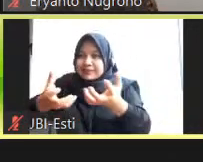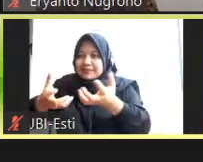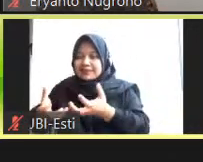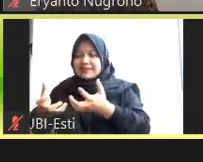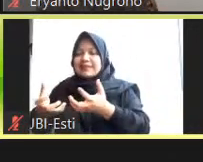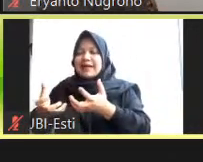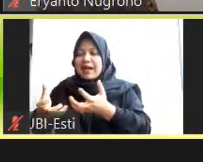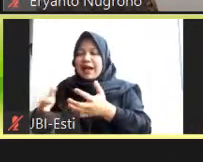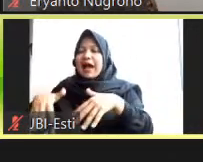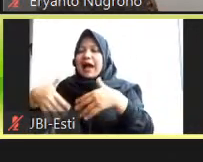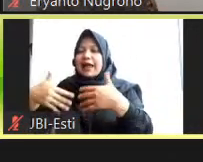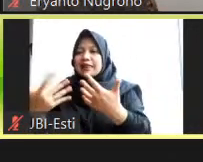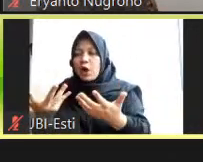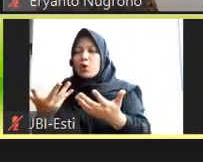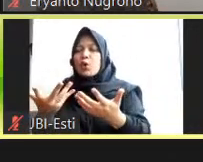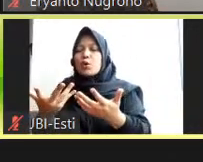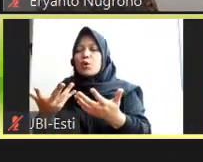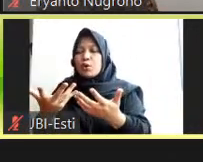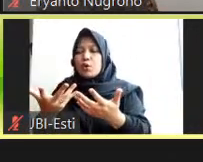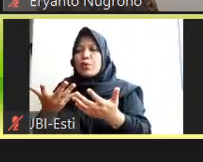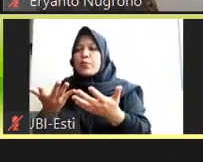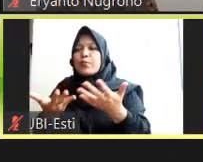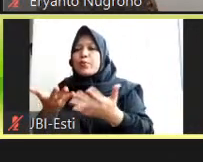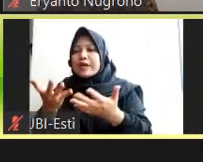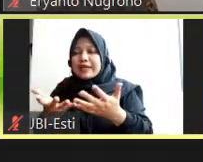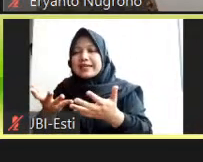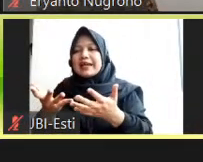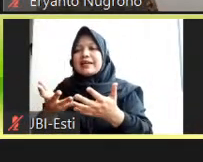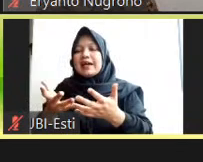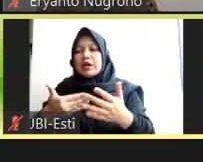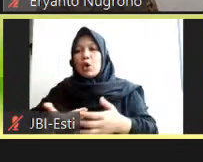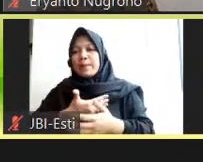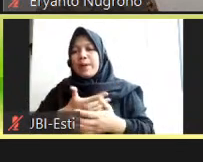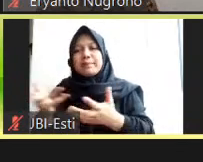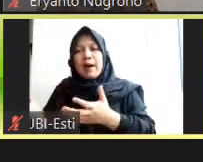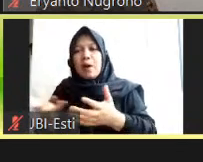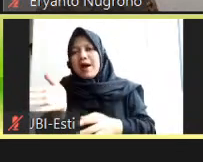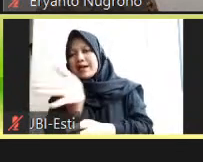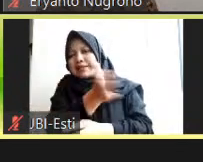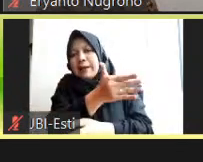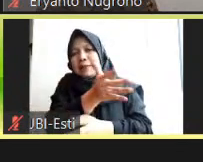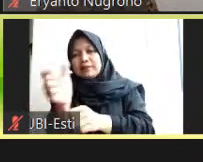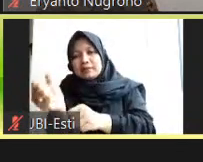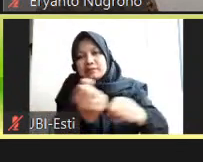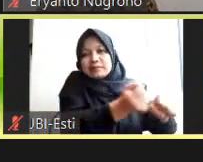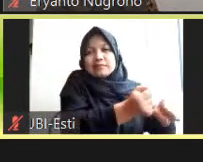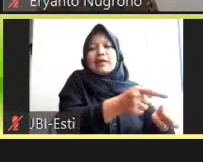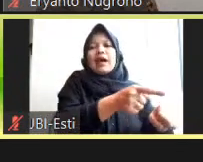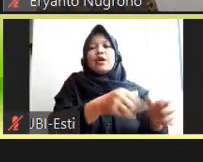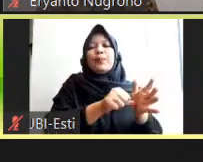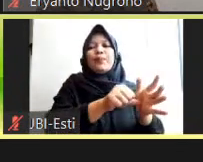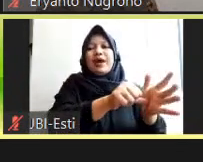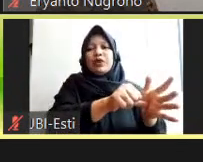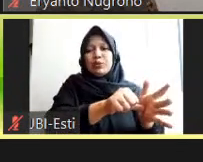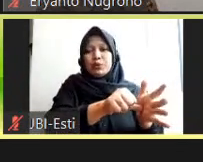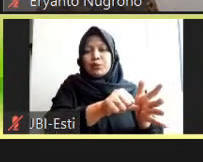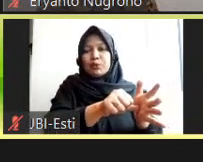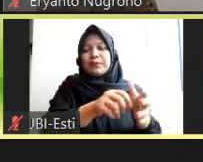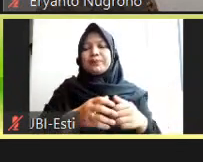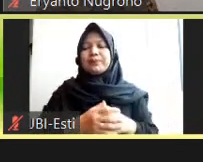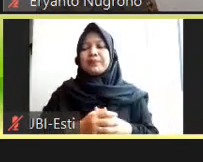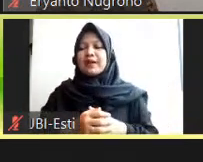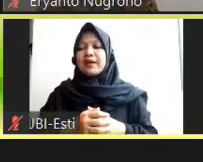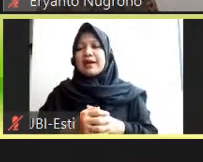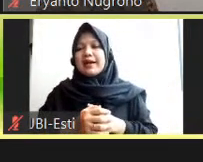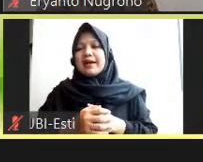melipir ke sisi-sisi jalanan tersebut, melakukan pertolongan pertama apabila masih diperlukan. Kayak waktu